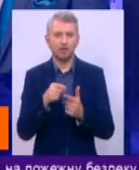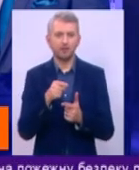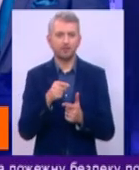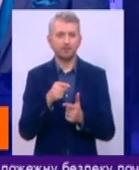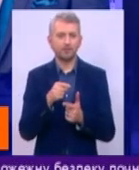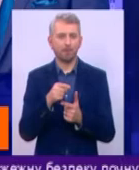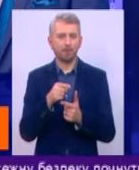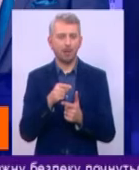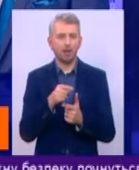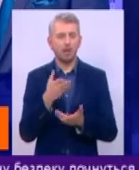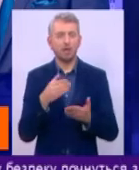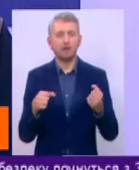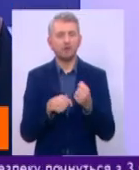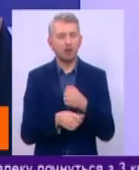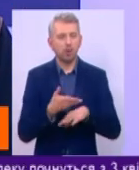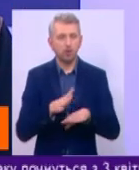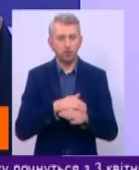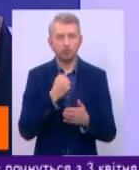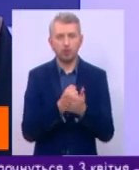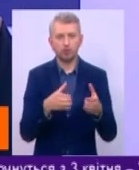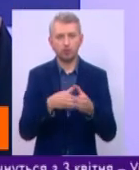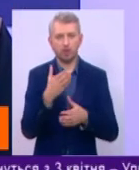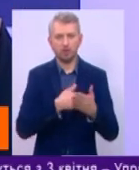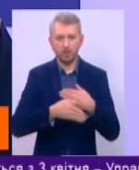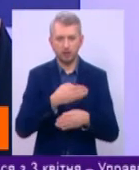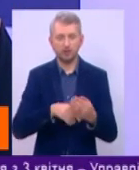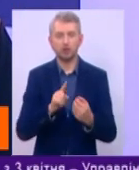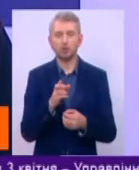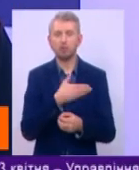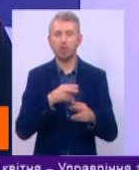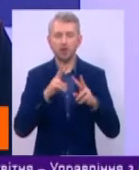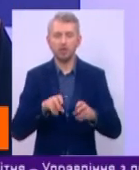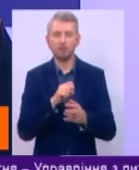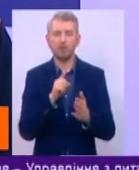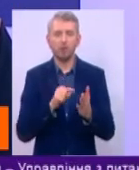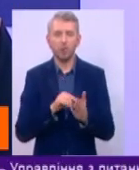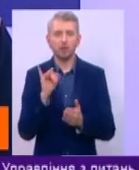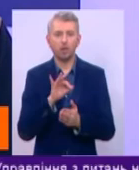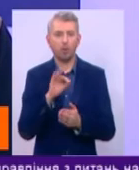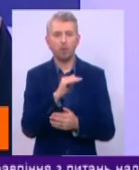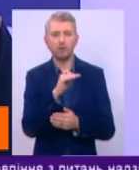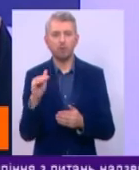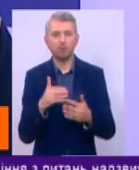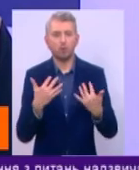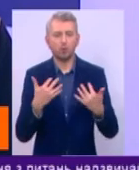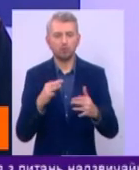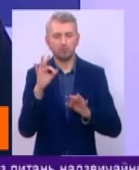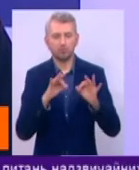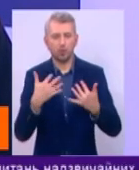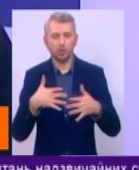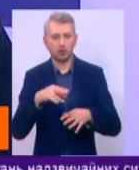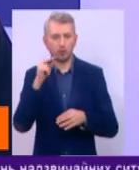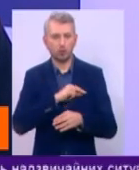если же травма тяжелая, устанавливается группа инвалидности. Для того, чтобы мы рассматривали вопрос и о степени утраты трудоспособности